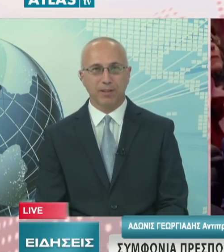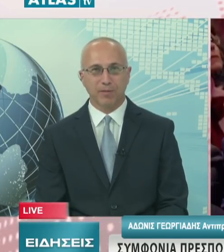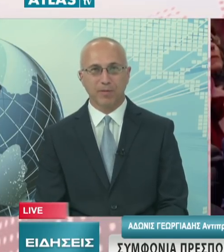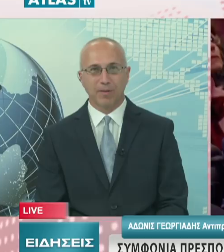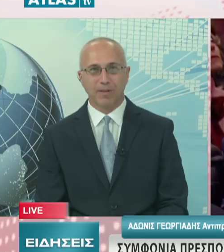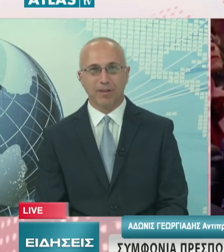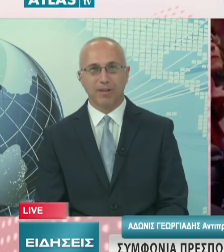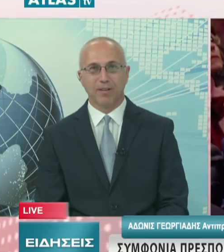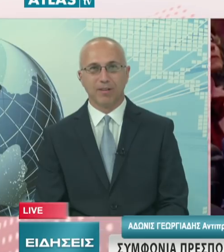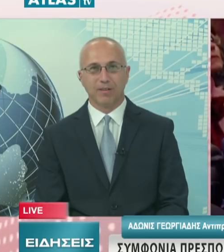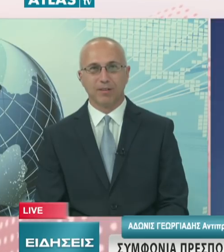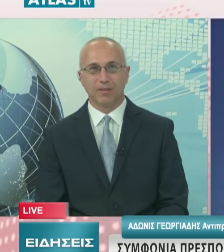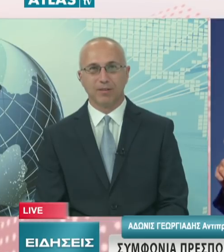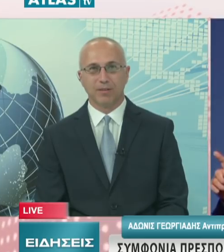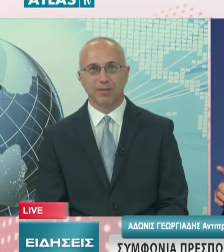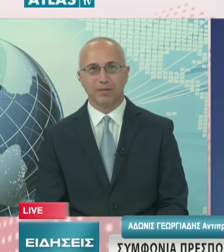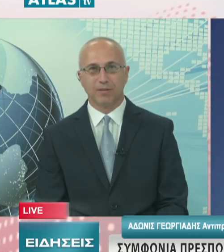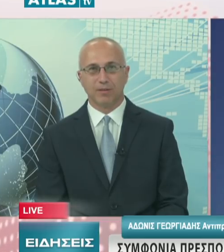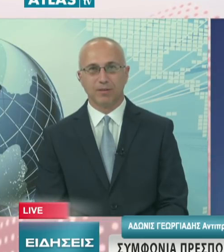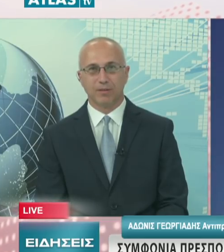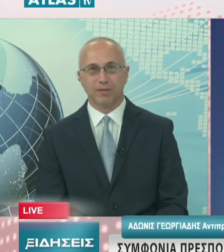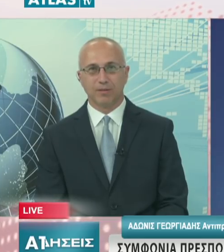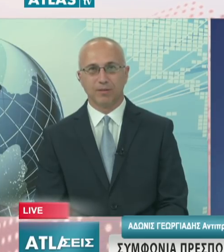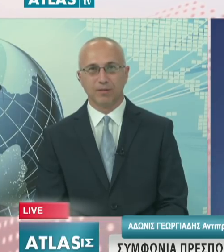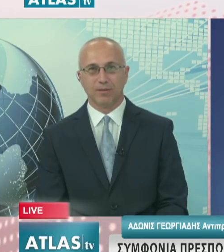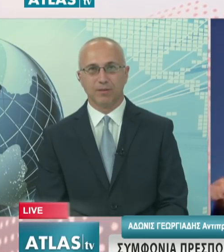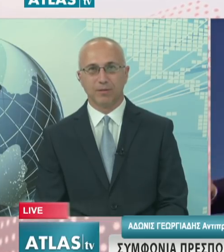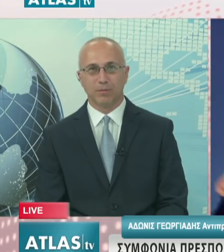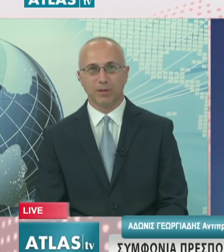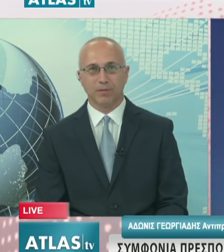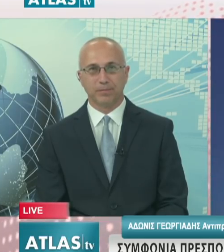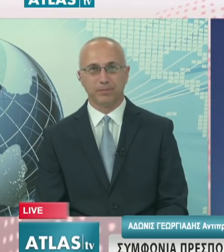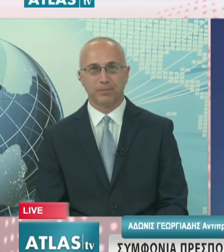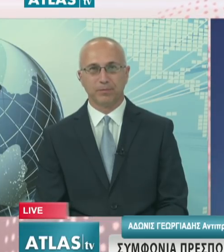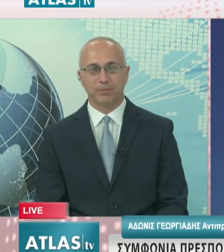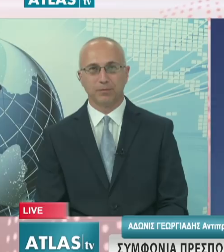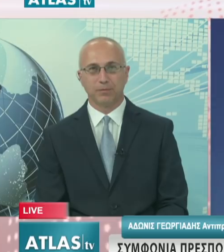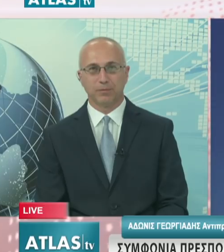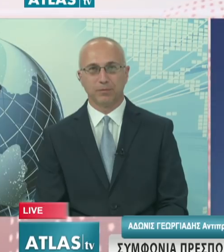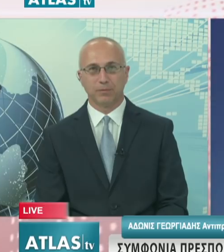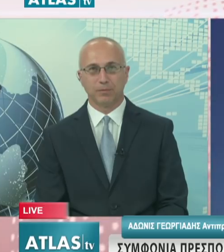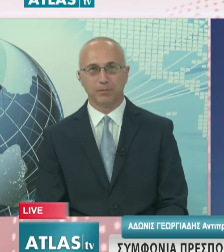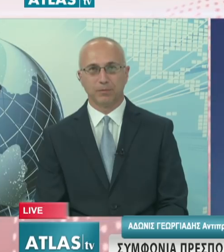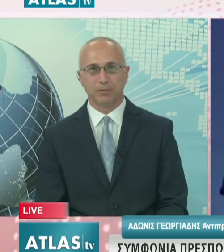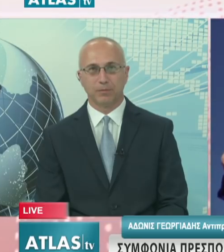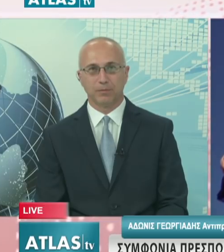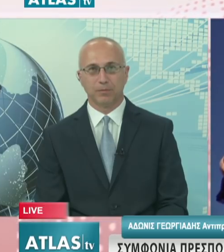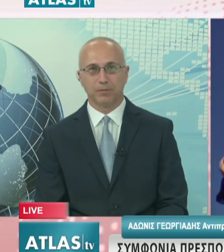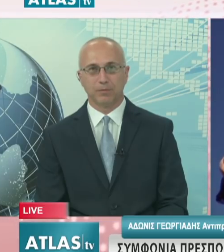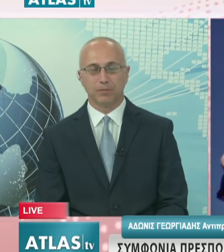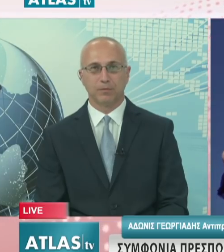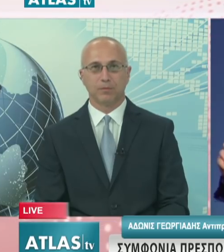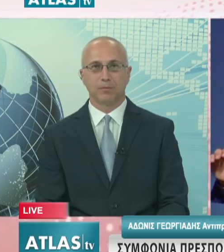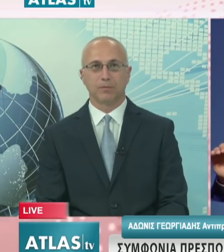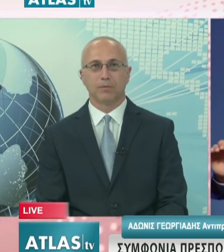Λέγαμε τις εκτιμήσεις μας για τη νίκη της Νέας Δημοκρατίας του Κυριάκου Μητσοτάκη την Κυριακή. Είχα μια πολύ φιλική συζήτηση. Μου δίνει την ευκαιρία απλώς να πω.